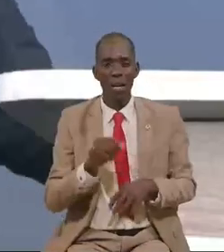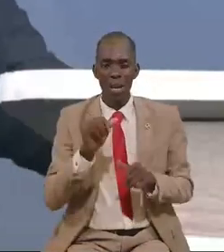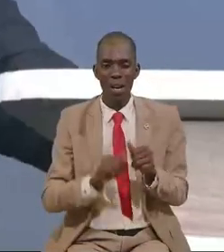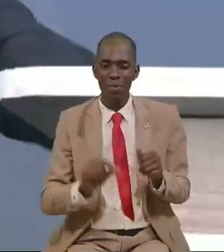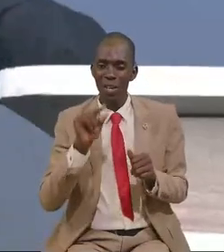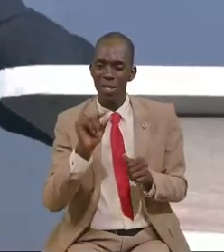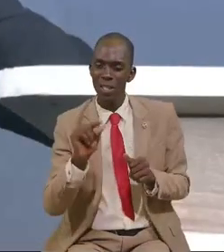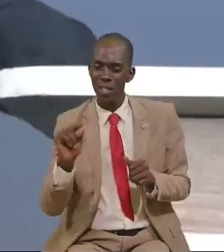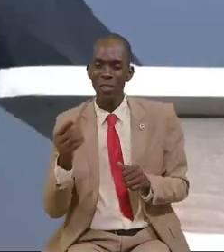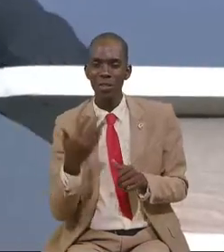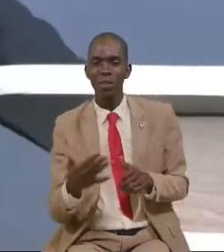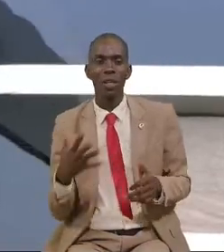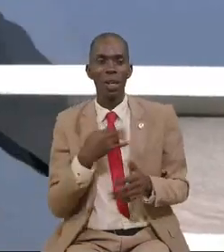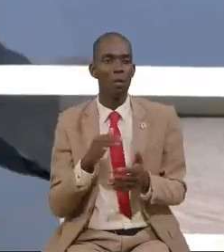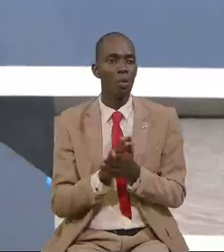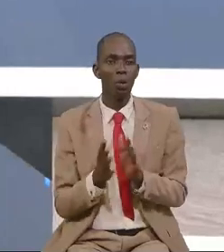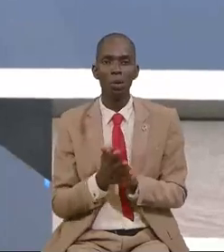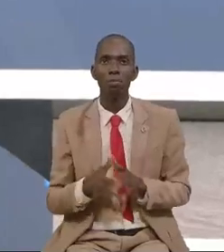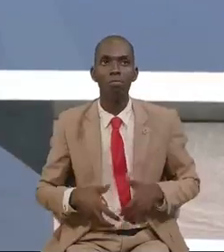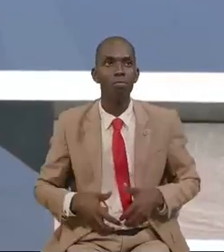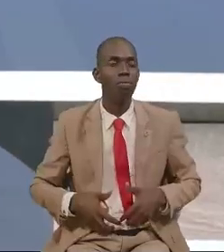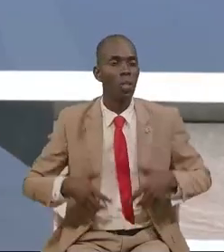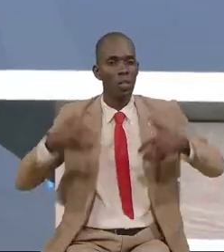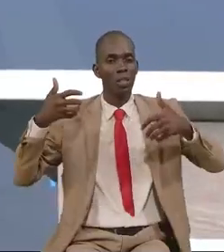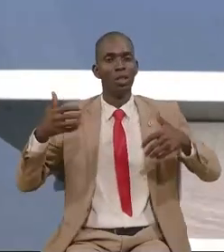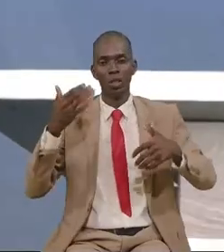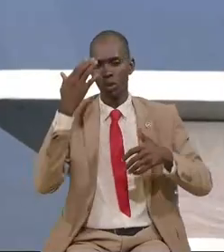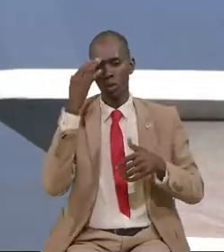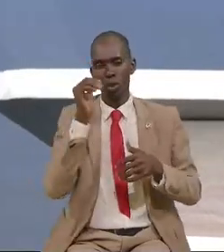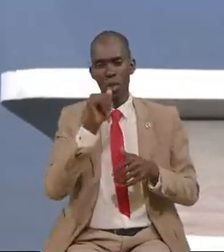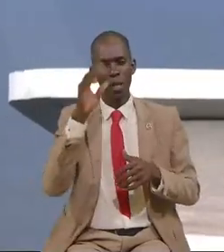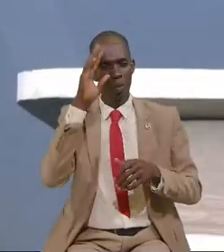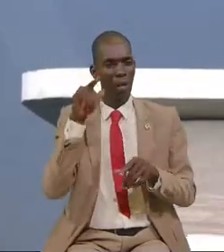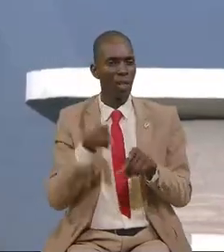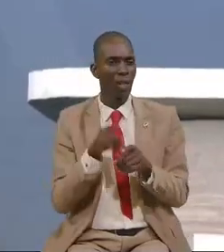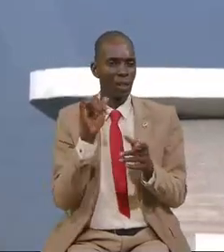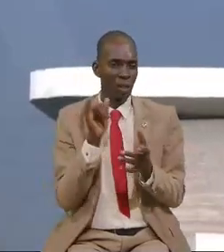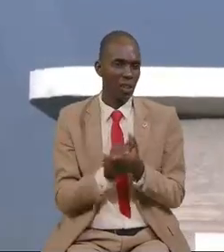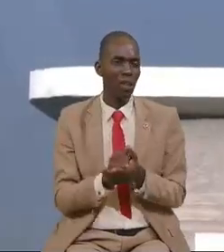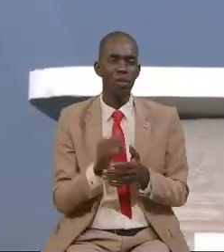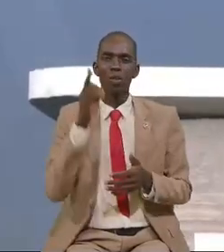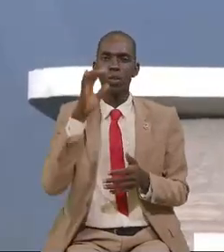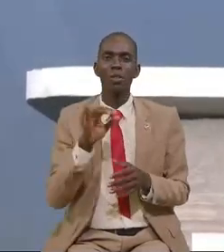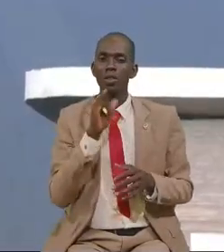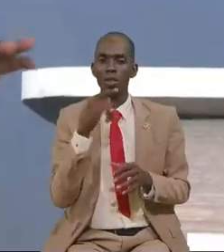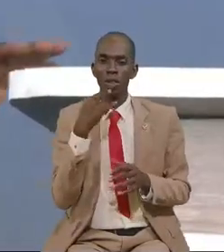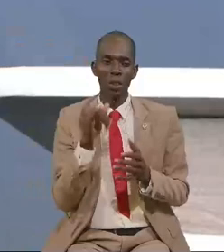et il se fâche comme ça de colère. C'est un homme pareil, ne peut pas dire, soyez mes imitateurs.